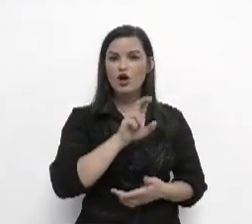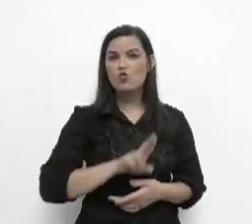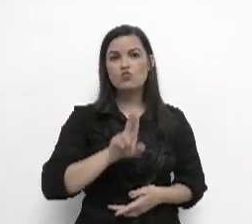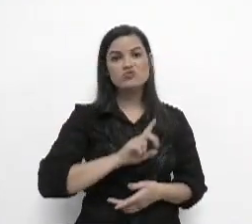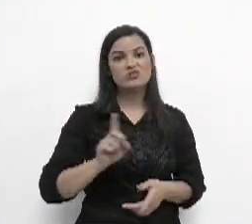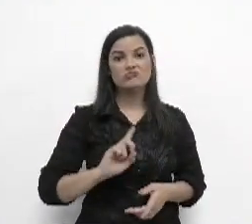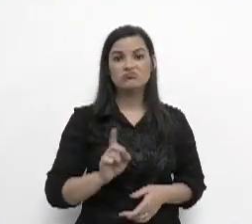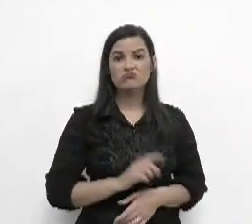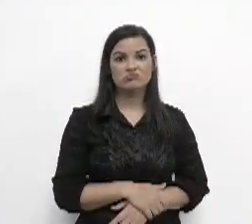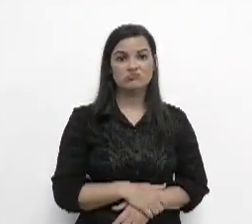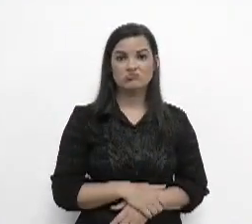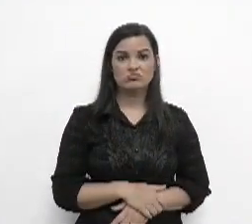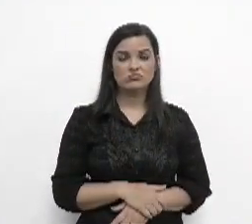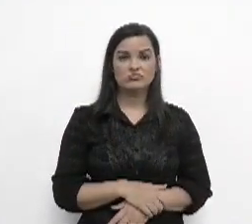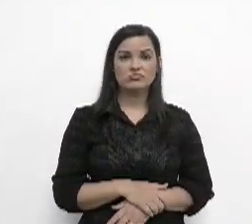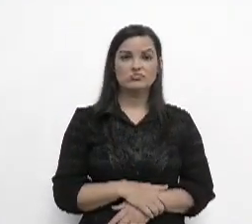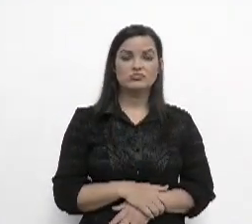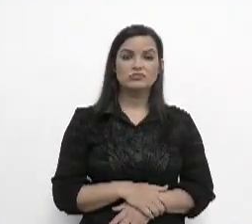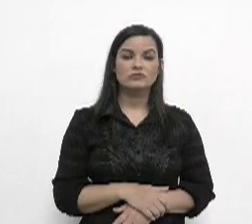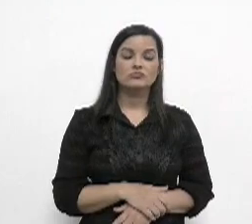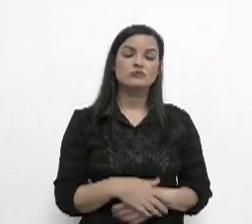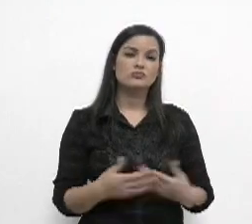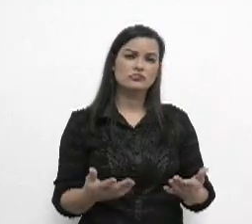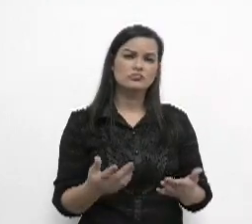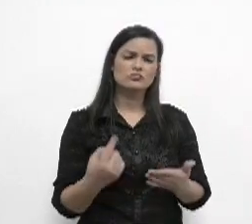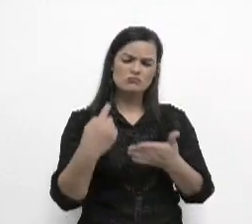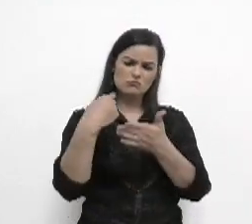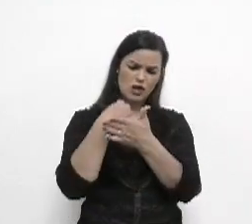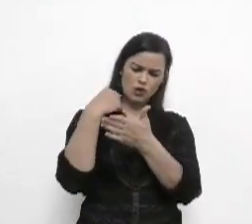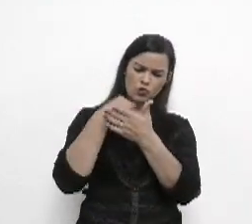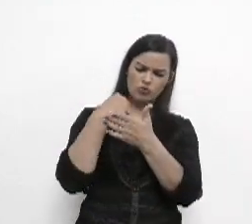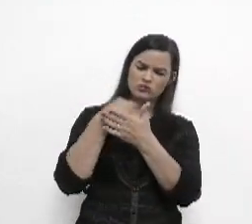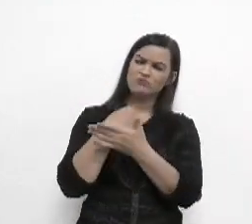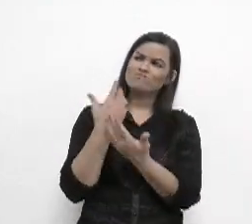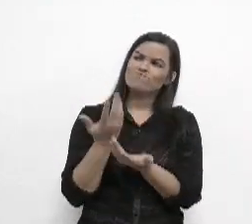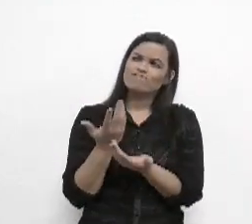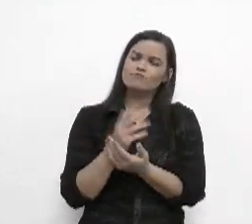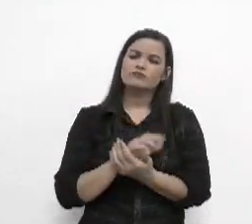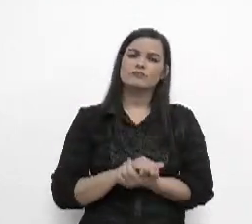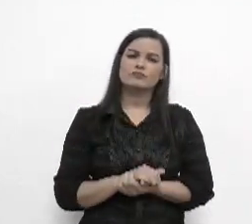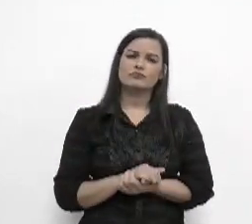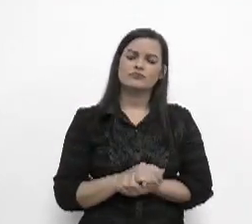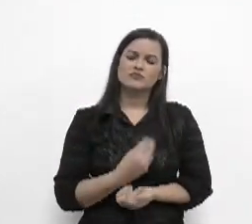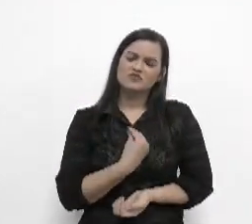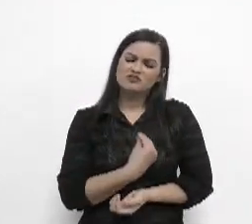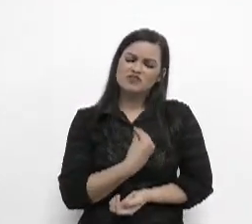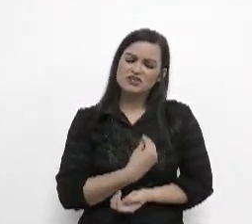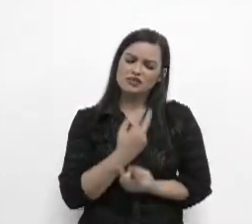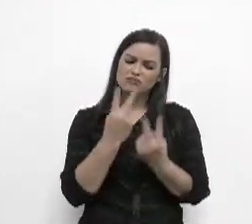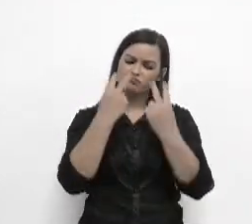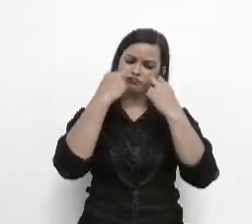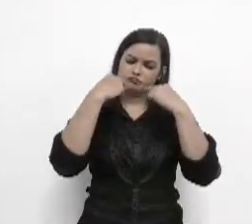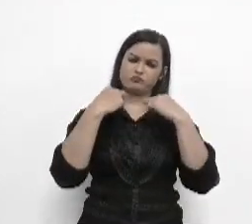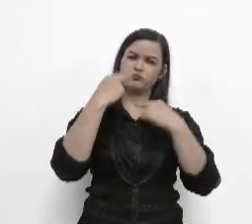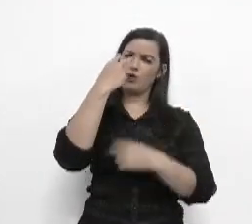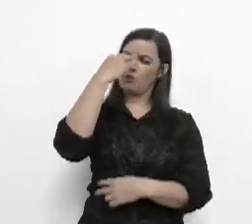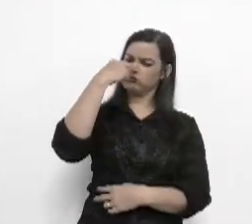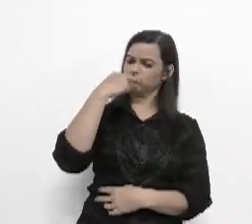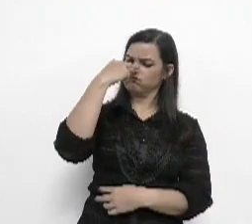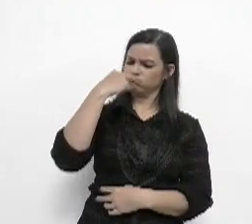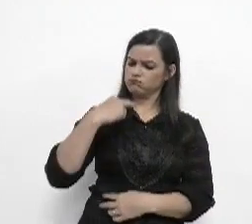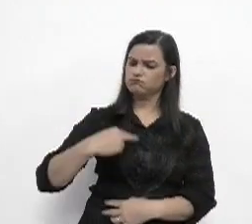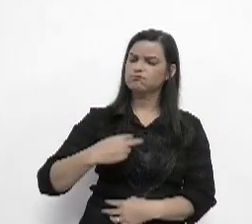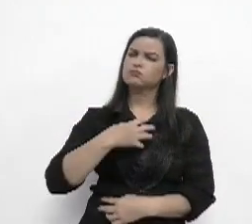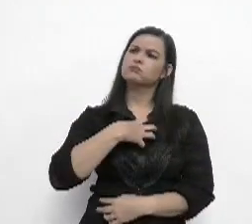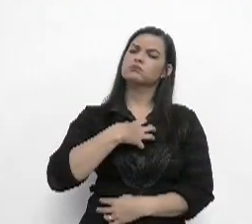여러분 스스로를 향해 질문해 보십시오. Pergunte para si mesmo nesse momento. 나는 옛 삶과의 이 단절이